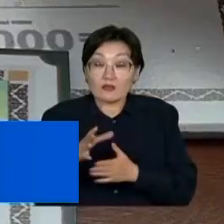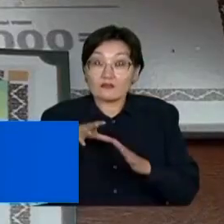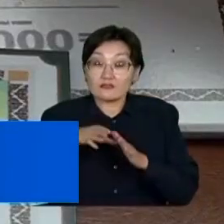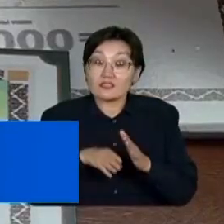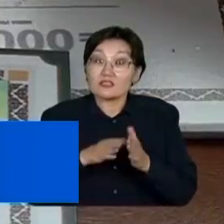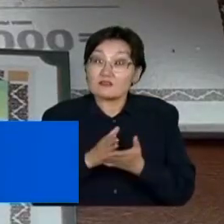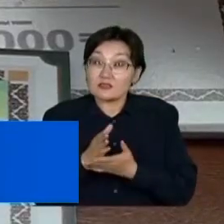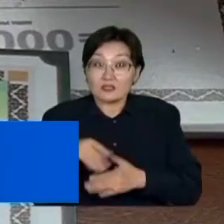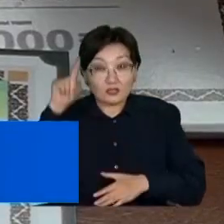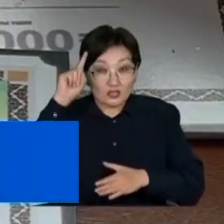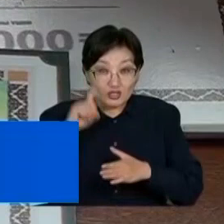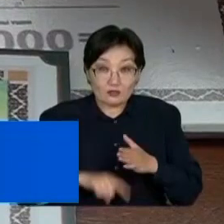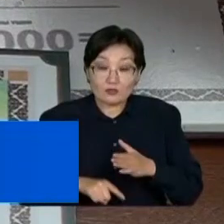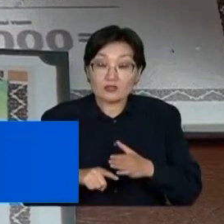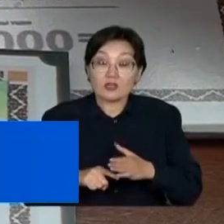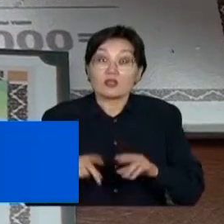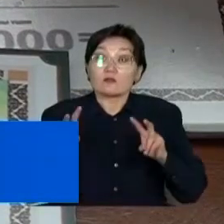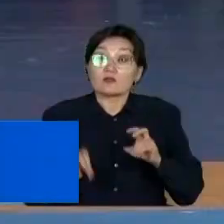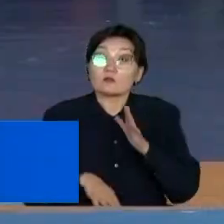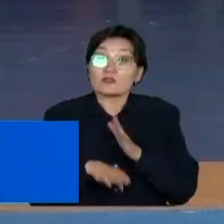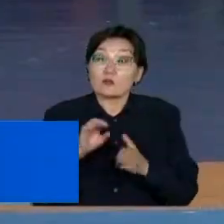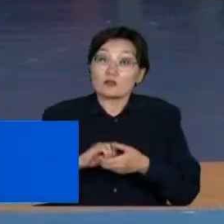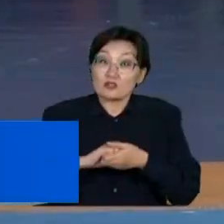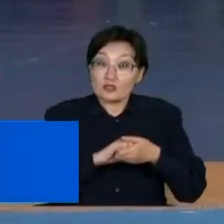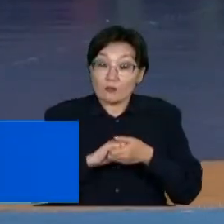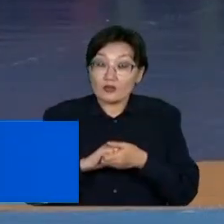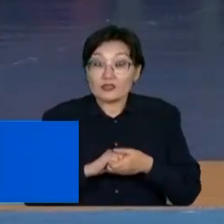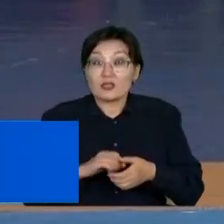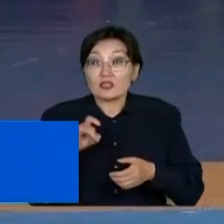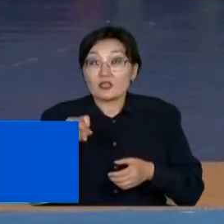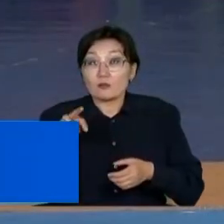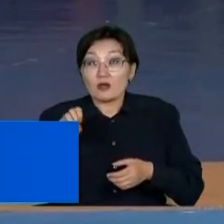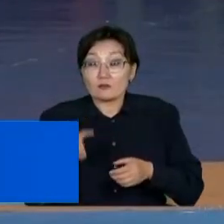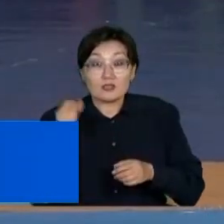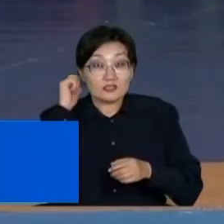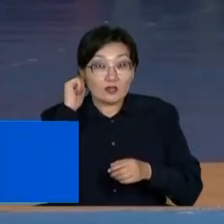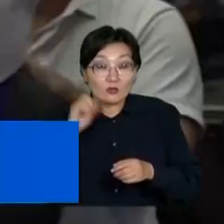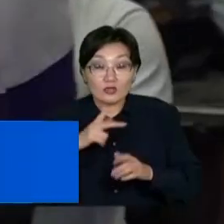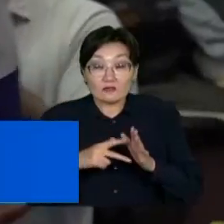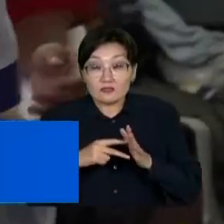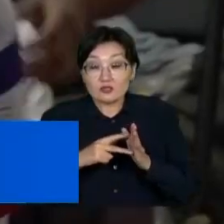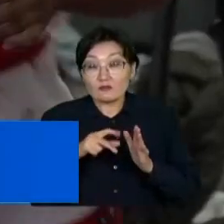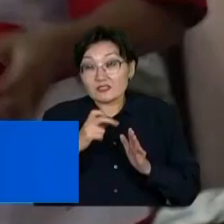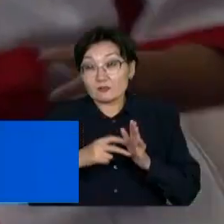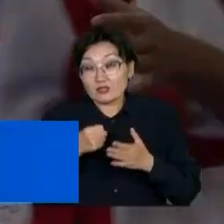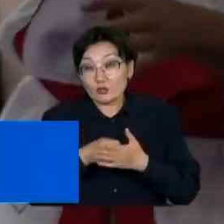религии. Стоит отметить, что за звание лучшего борца боролись имамы в возрасте от 18 до 40